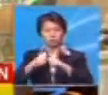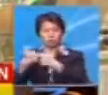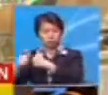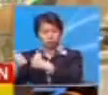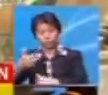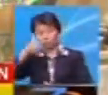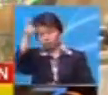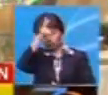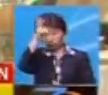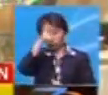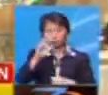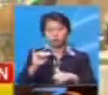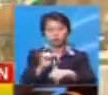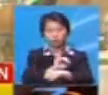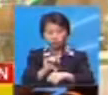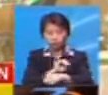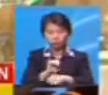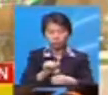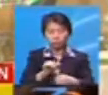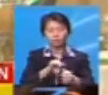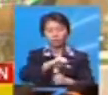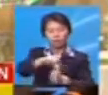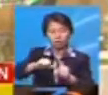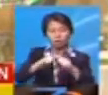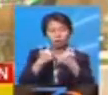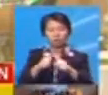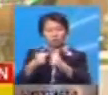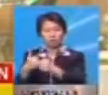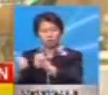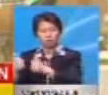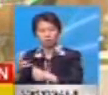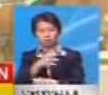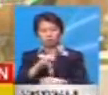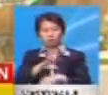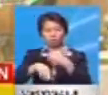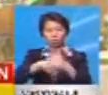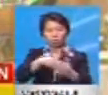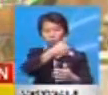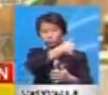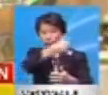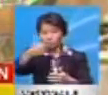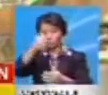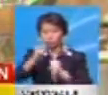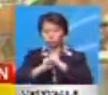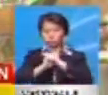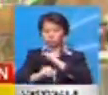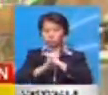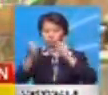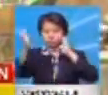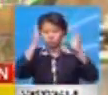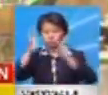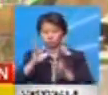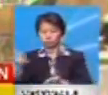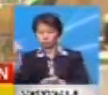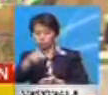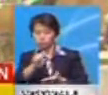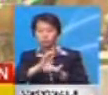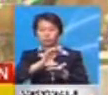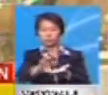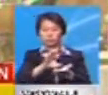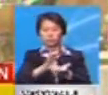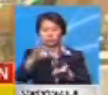government, industries, association and all our stakeholders to promote Malaysia as an investment in the destination.